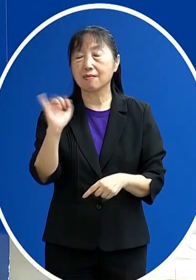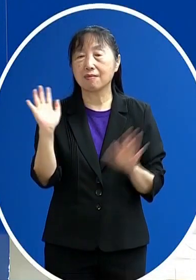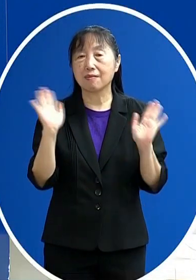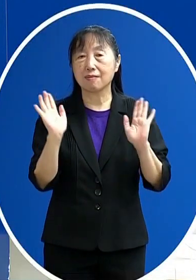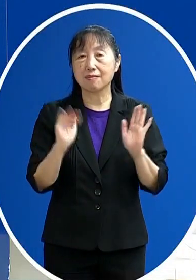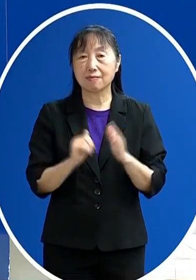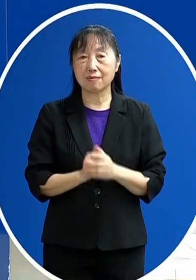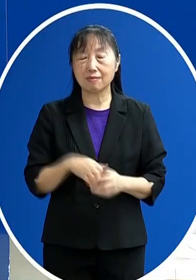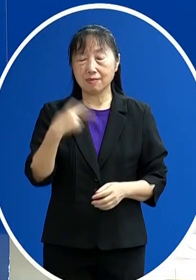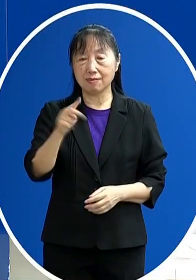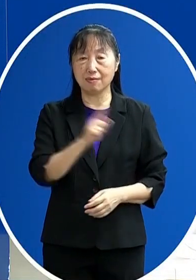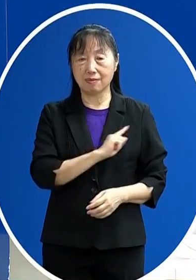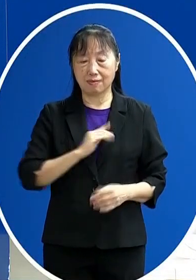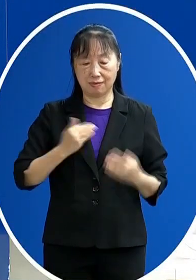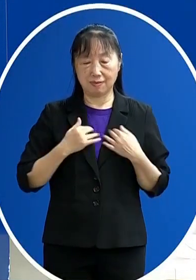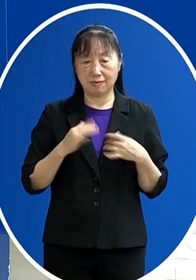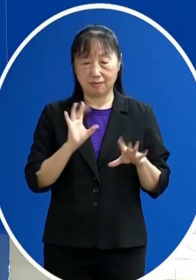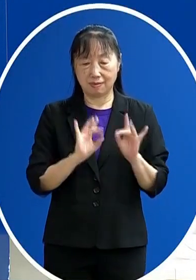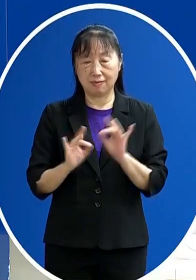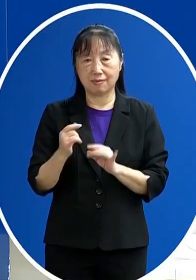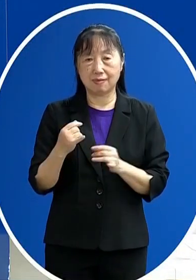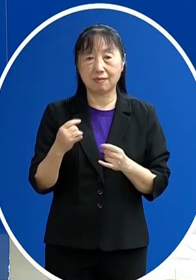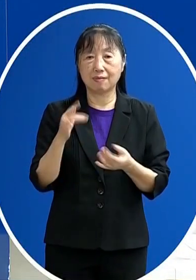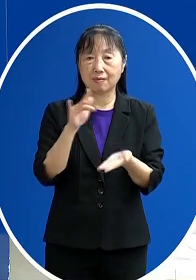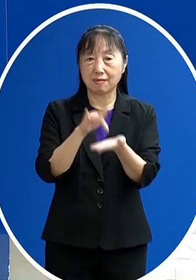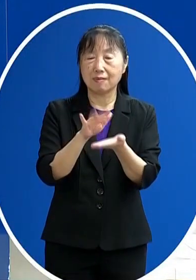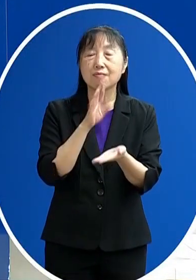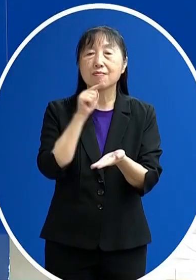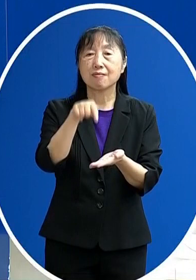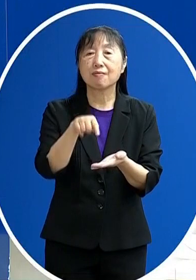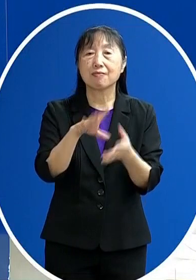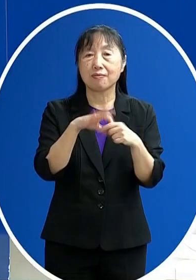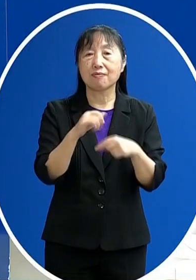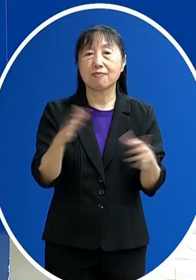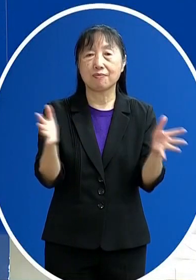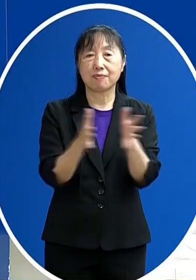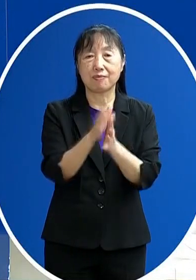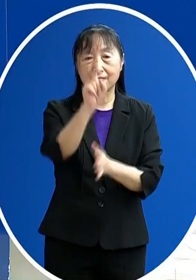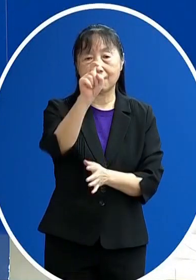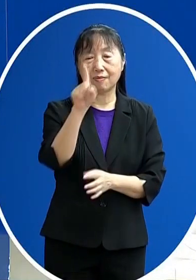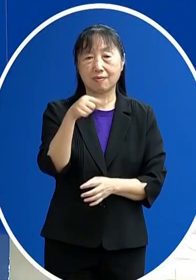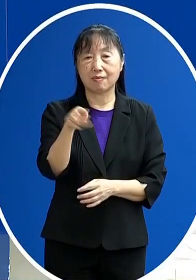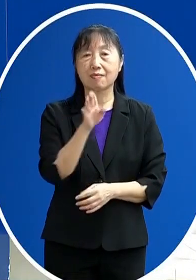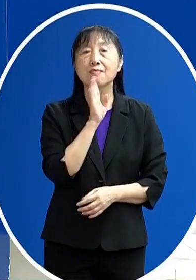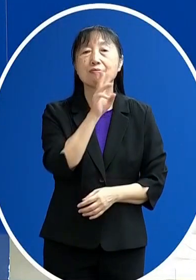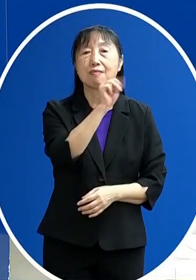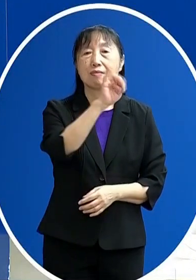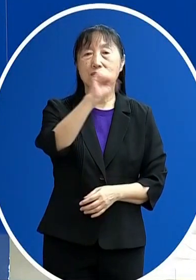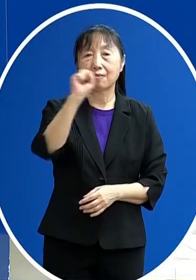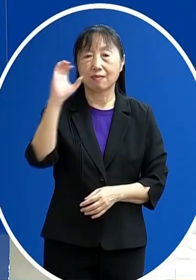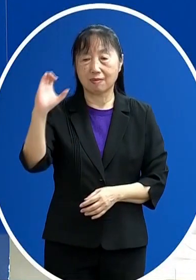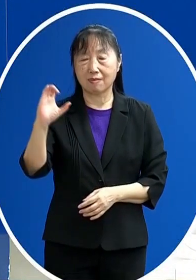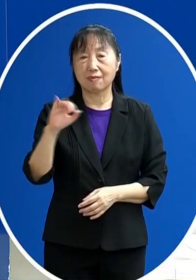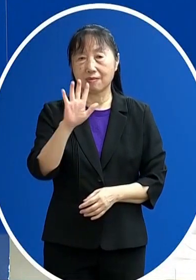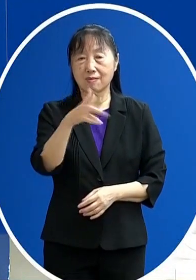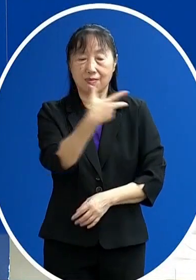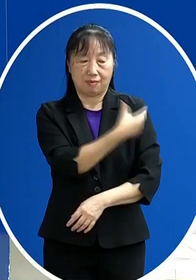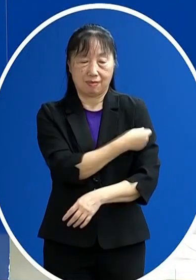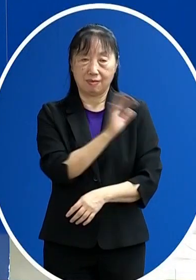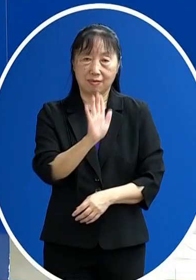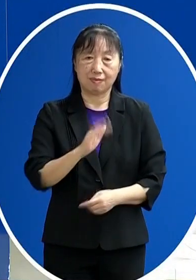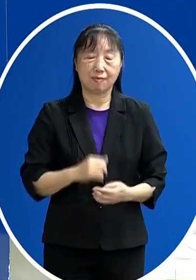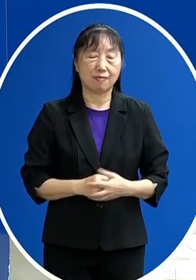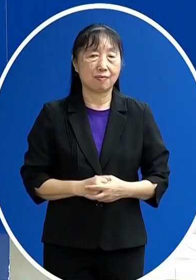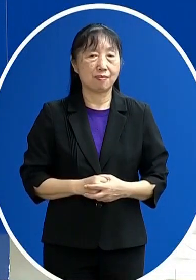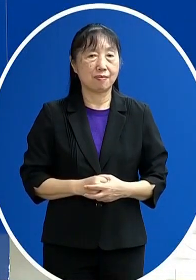后也有合并梅将军感染的这一位，所以目前累积是有10位的这个密室吸的小朋友有这个接种过疫苗。